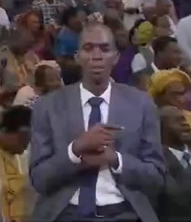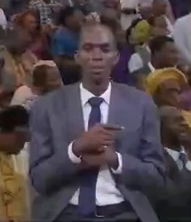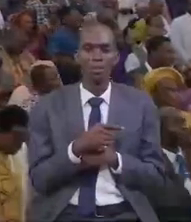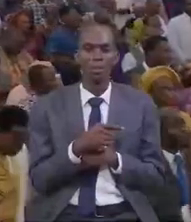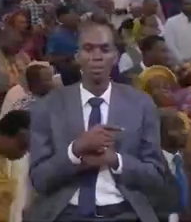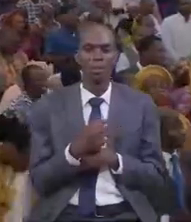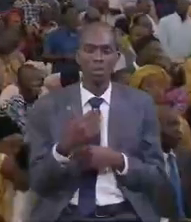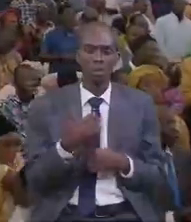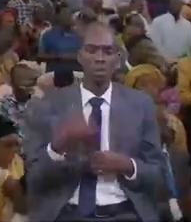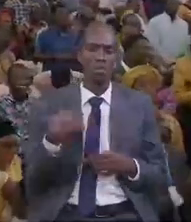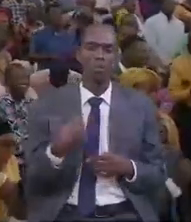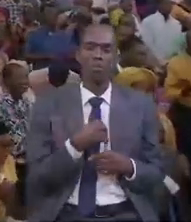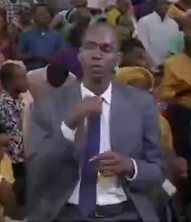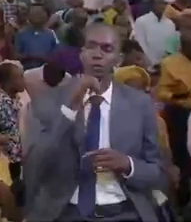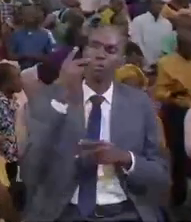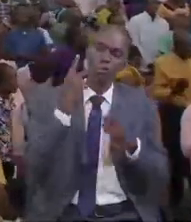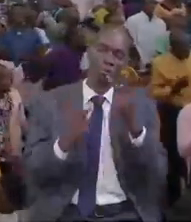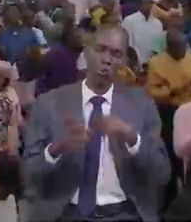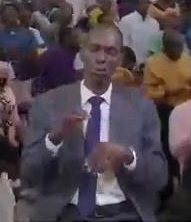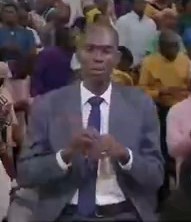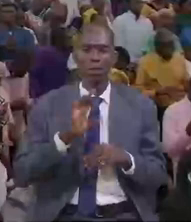n'avons-nous pas prophétisé en ton nom?